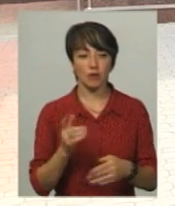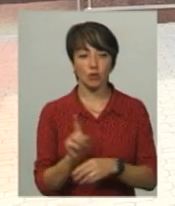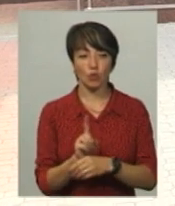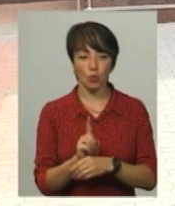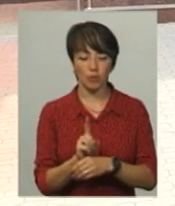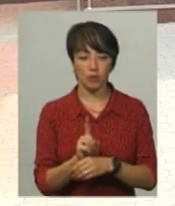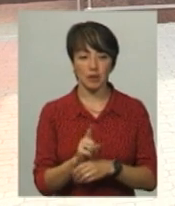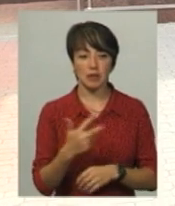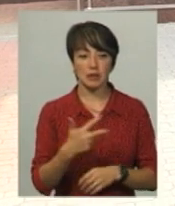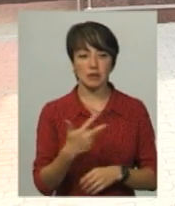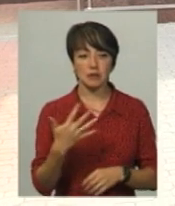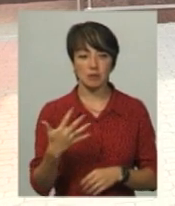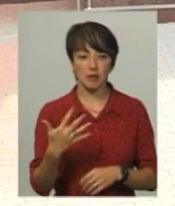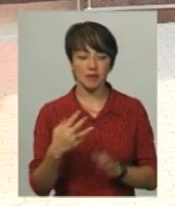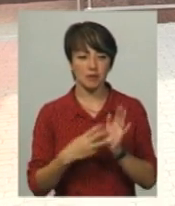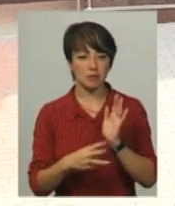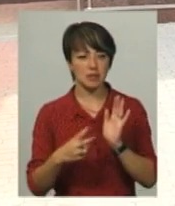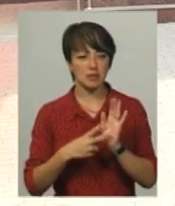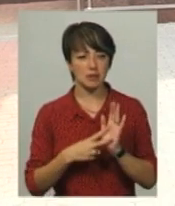ДСТУ